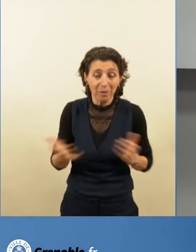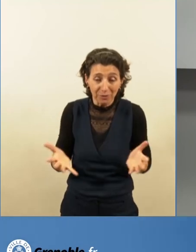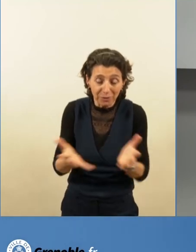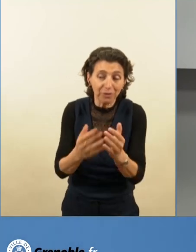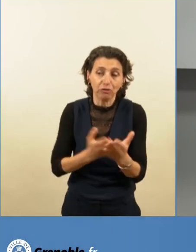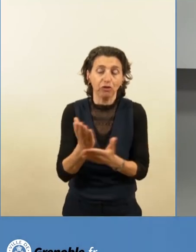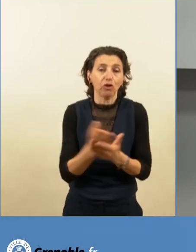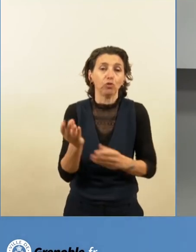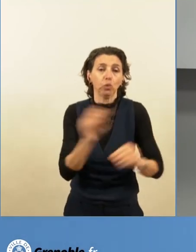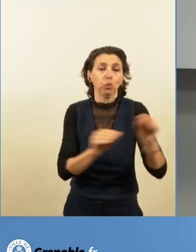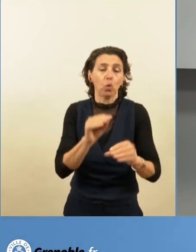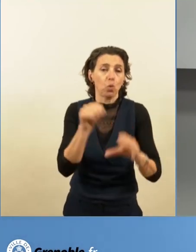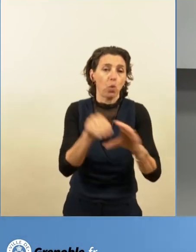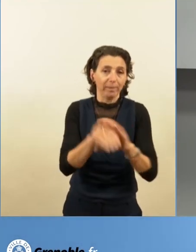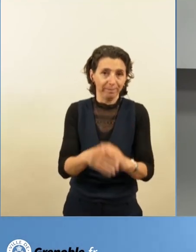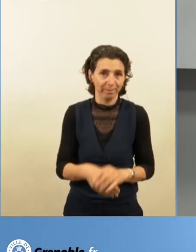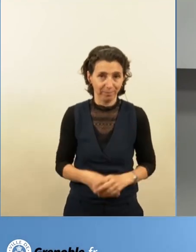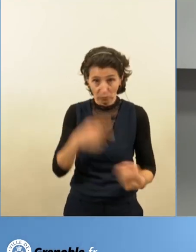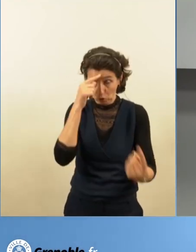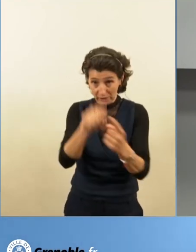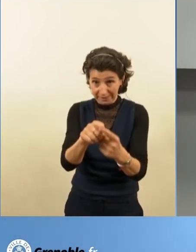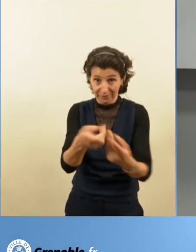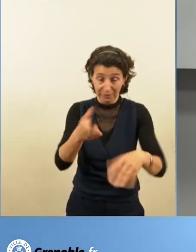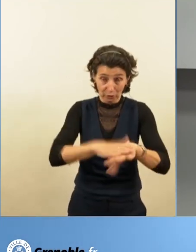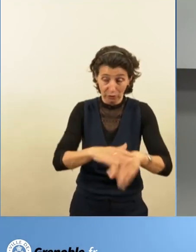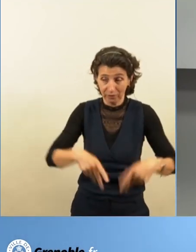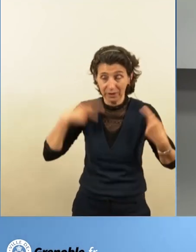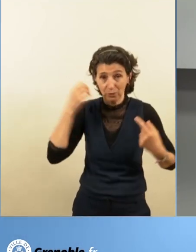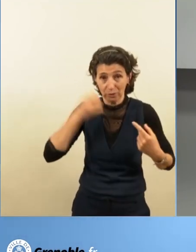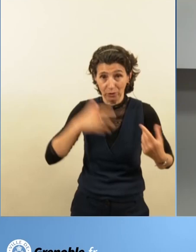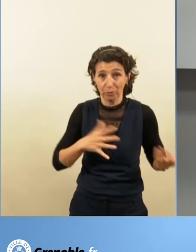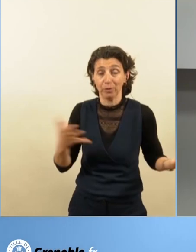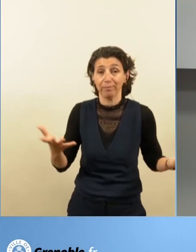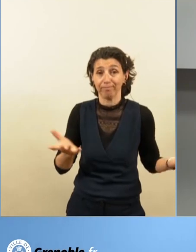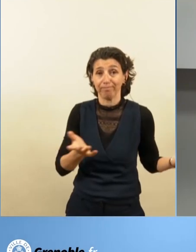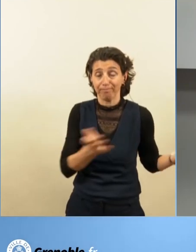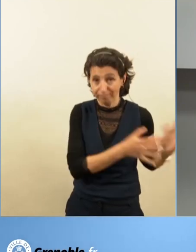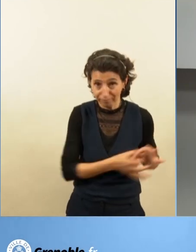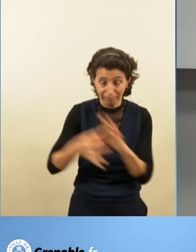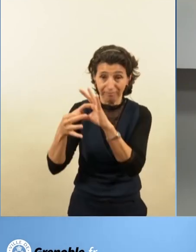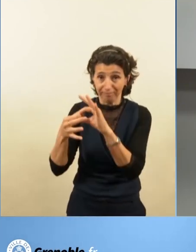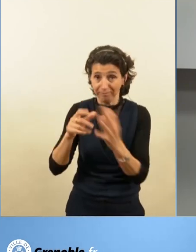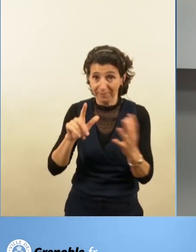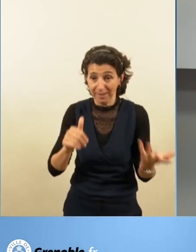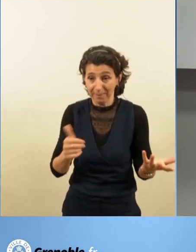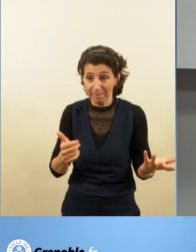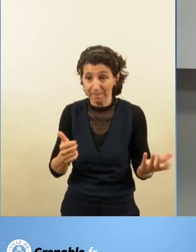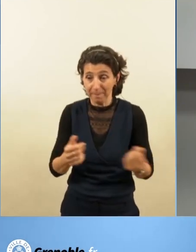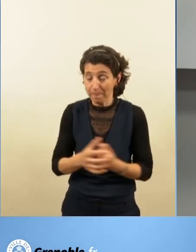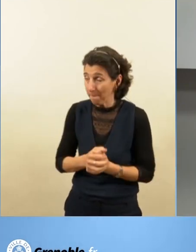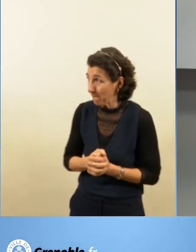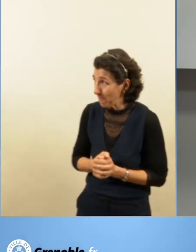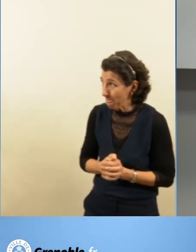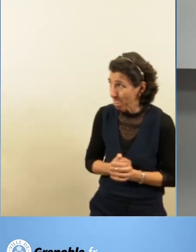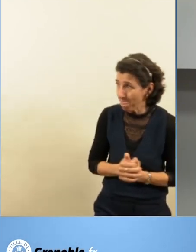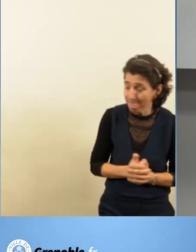que ça se traduit dans notre quotidien à la fois sur le évidemment l'atténuation du réchauffement